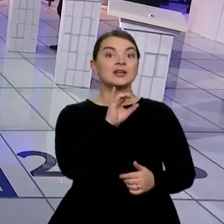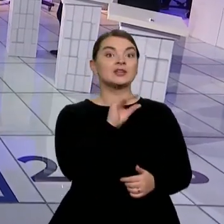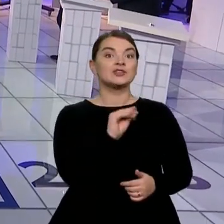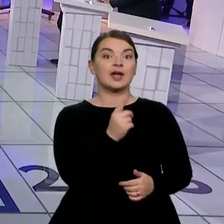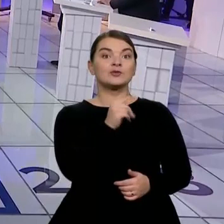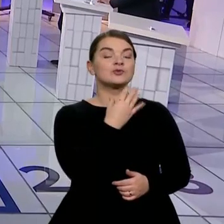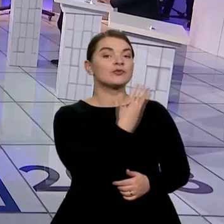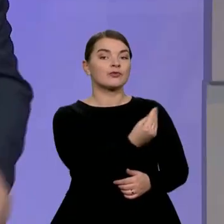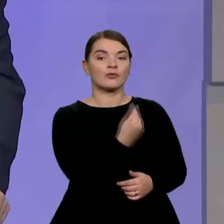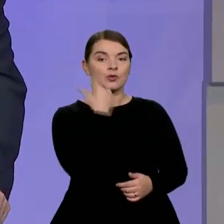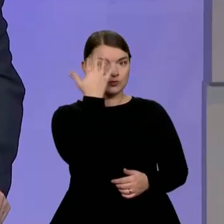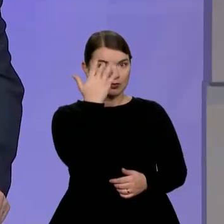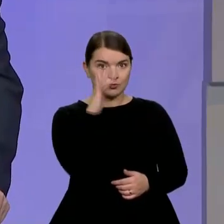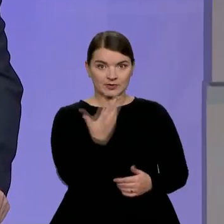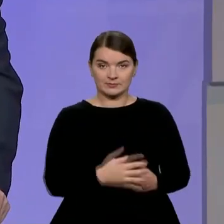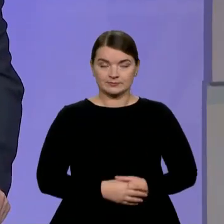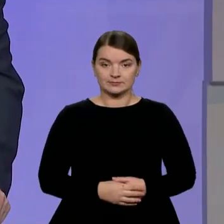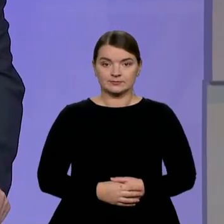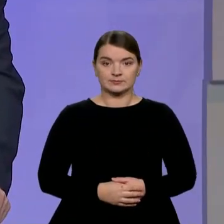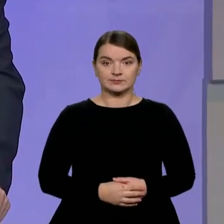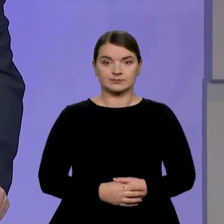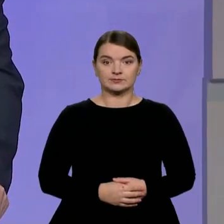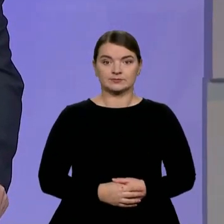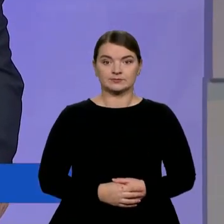manau, truputį replikuosiu, kad